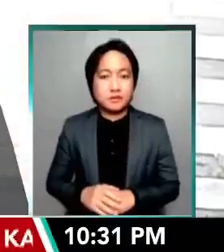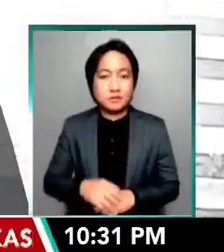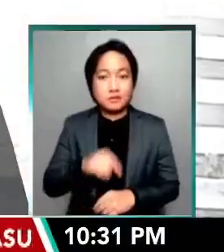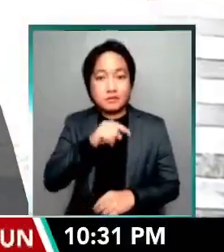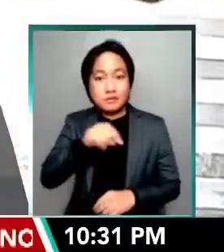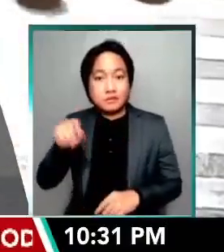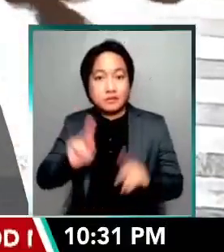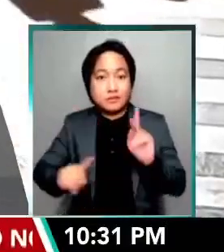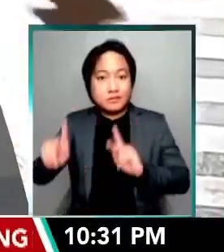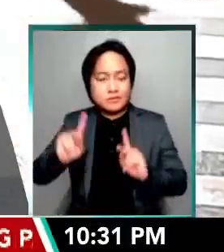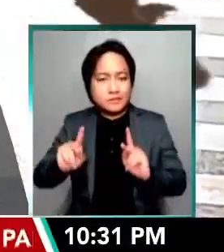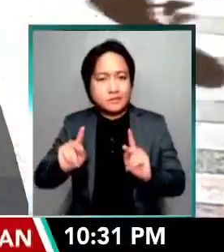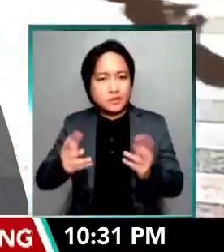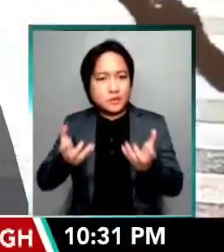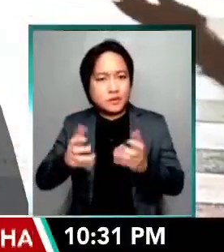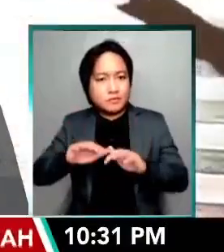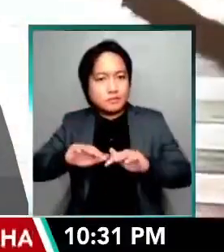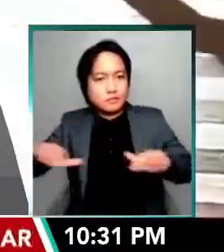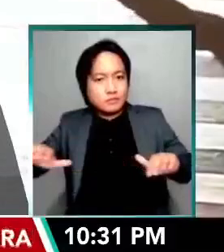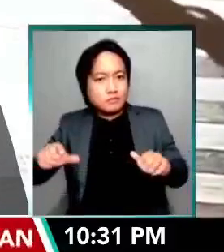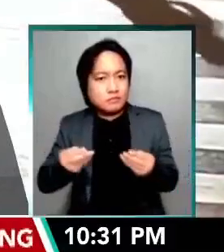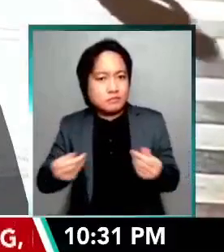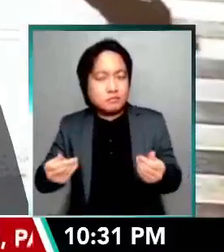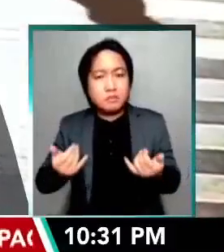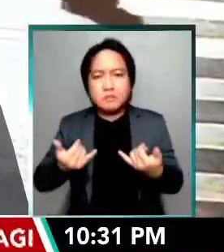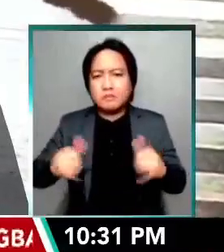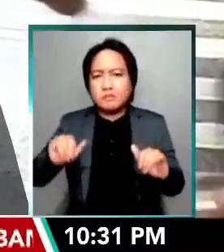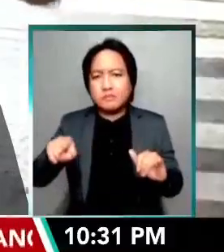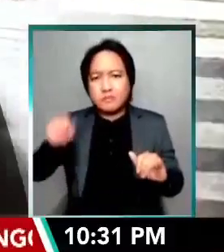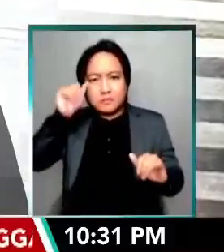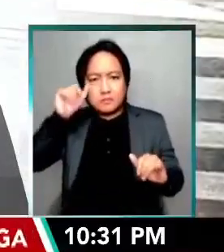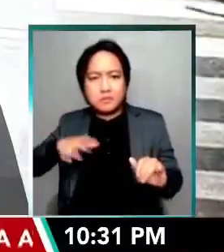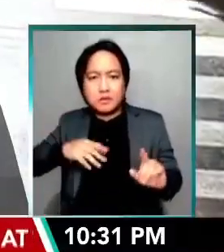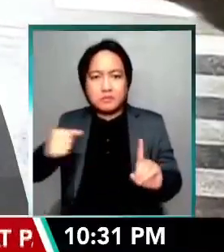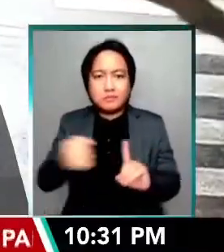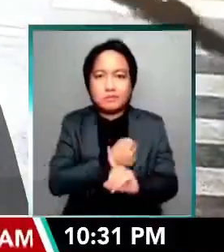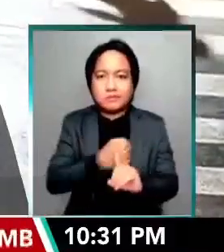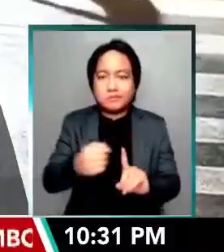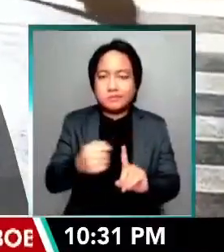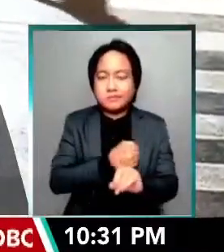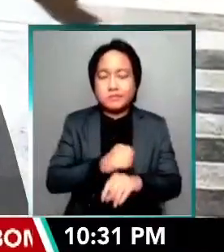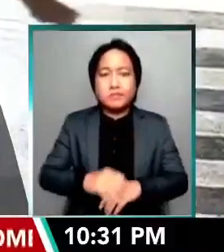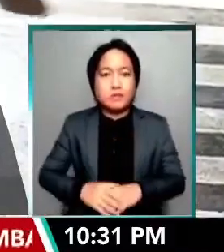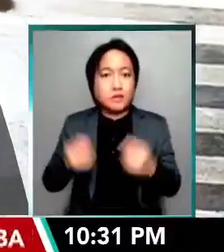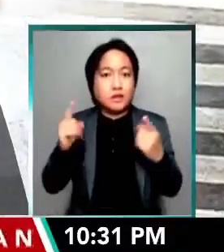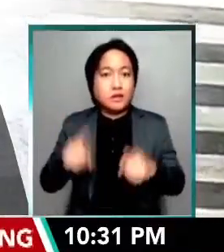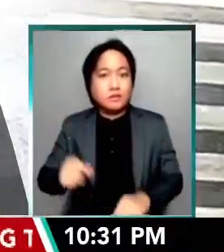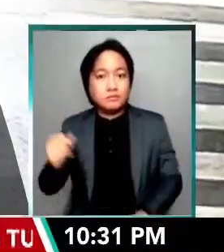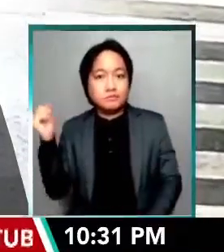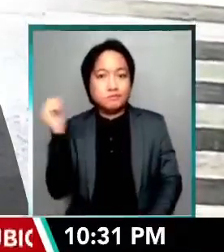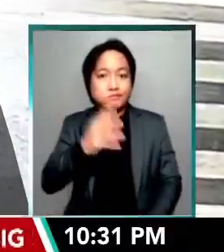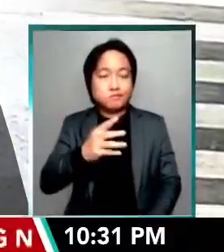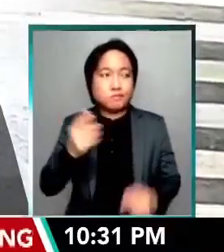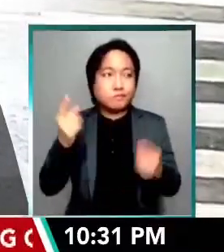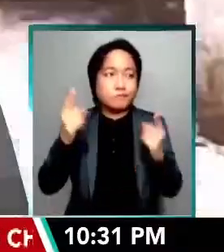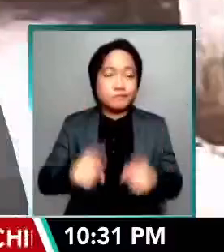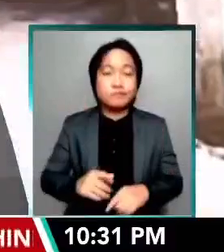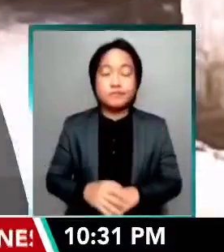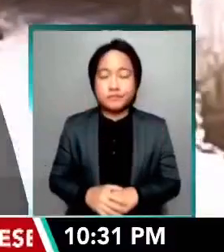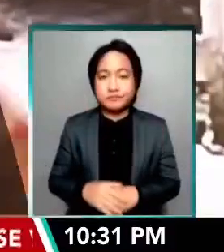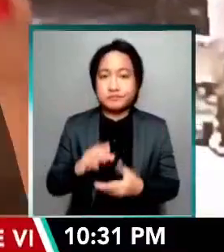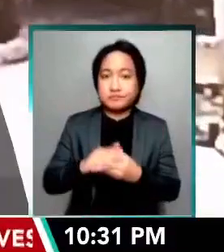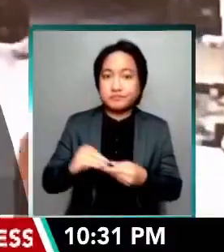pero tuloy-tuloy ang pambubugbog sa lalaki. Nagkaroon ng batuhan kalaunan. Kwento ng biktima, bibili lang siya